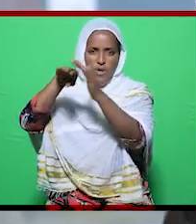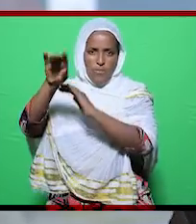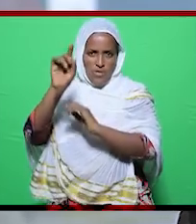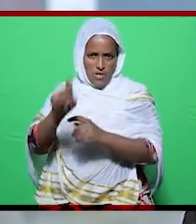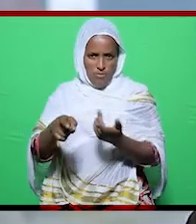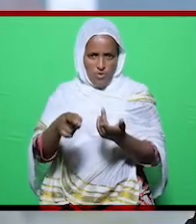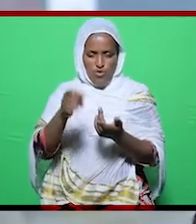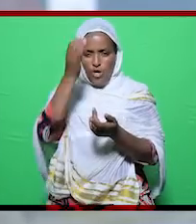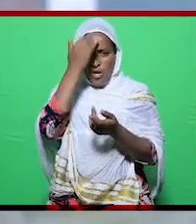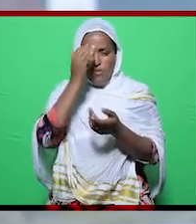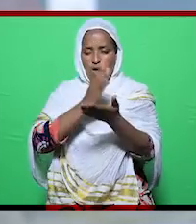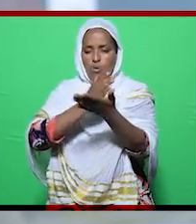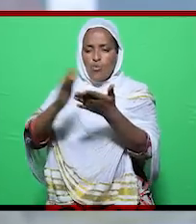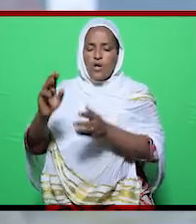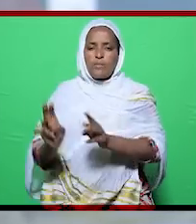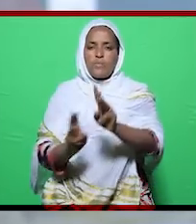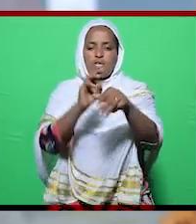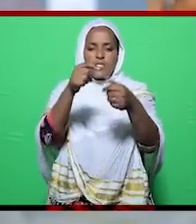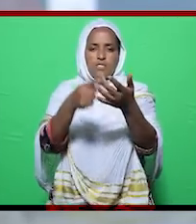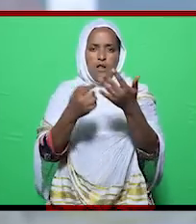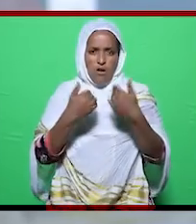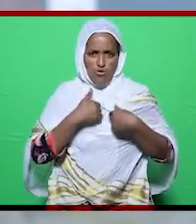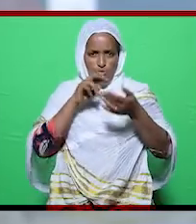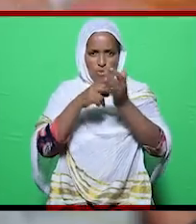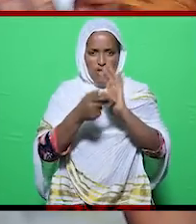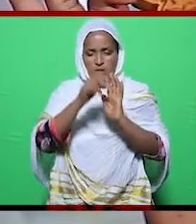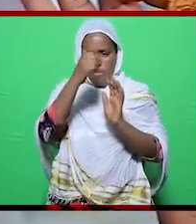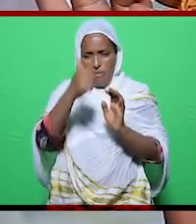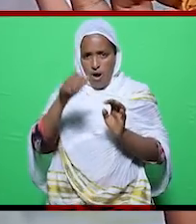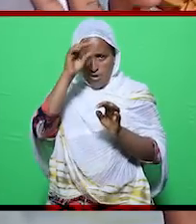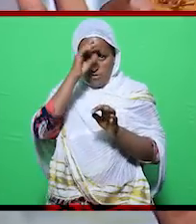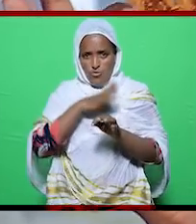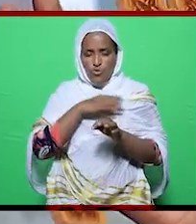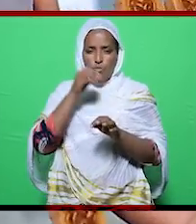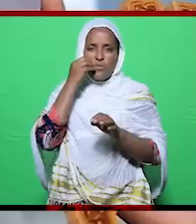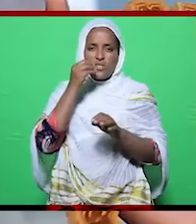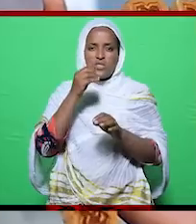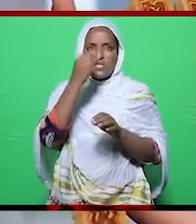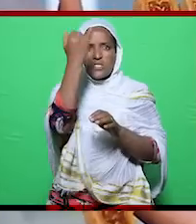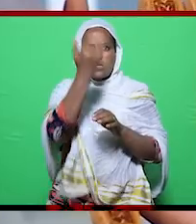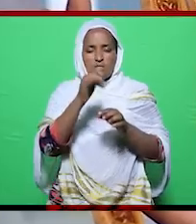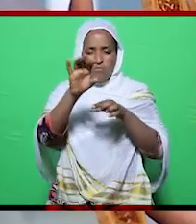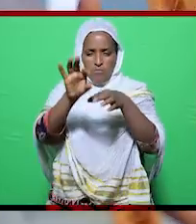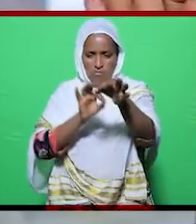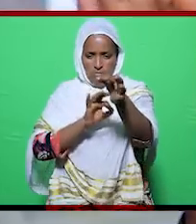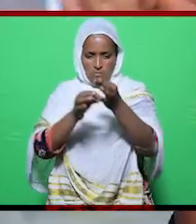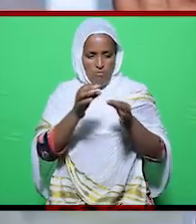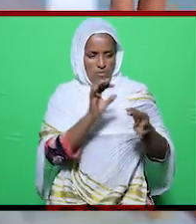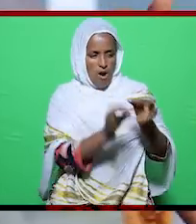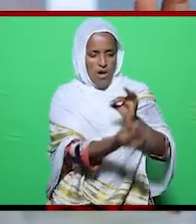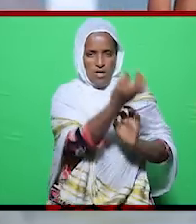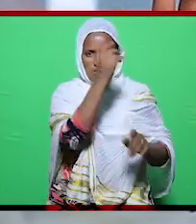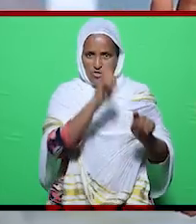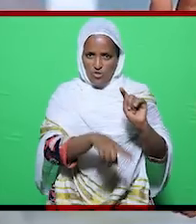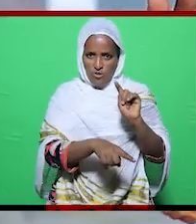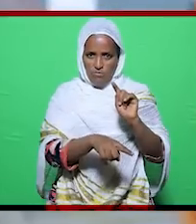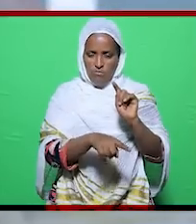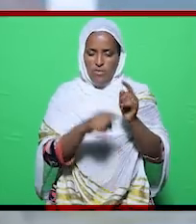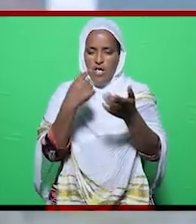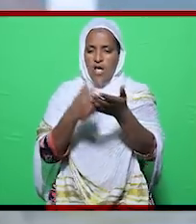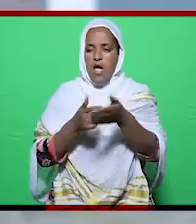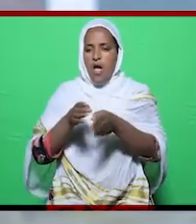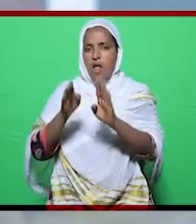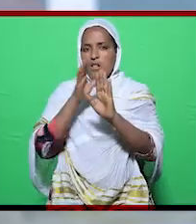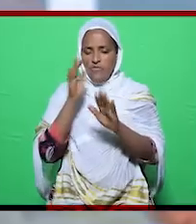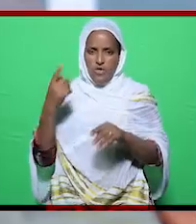አምጥቶ ሊቀ ዲያቆን ካለ ሊቀ ዲያቆን ወደ ቤተልሔም ይዞ መውረድ አለበት። ምንም አይሰሩም እዛ። ወደ ቤተልሔም መግባት አለባቸው።